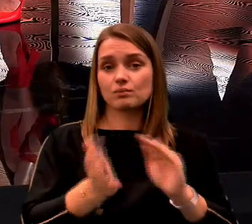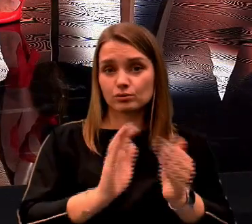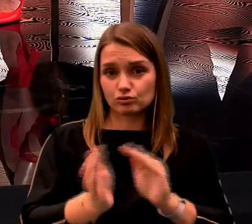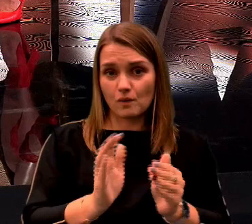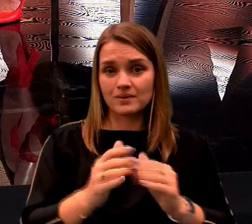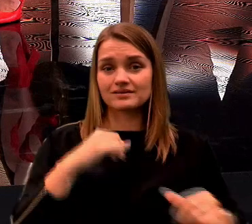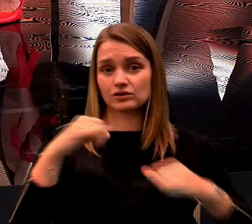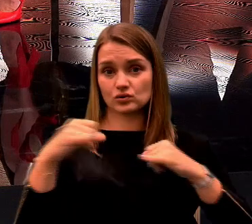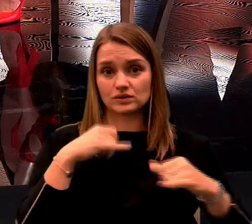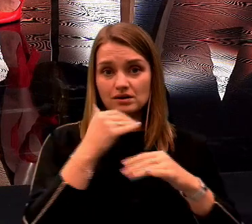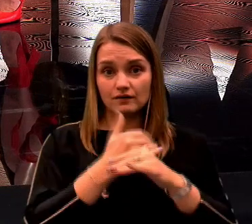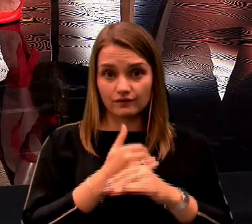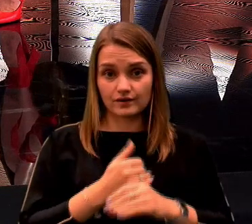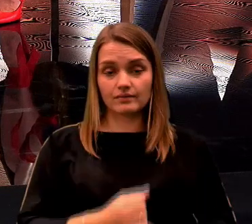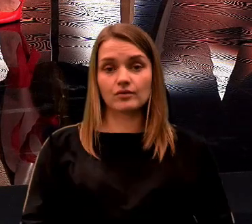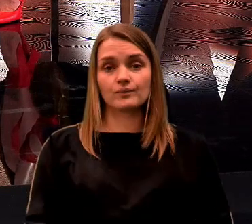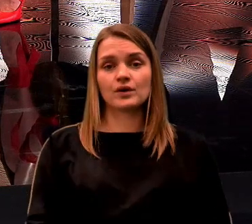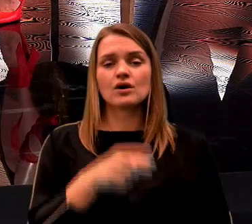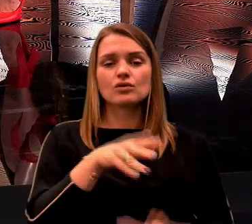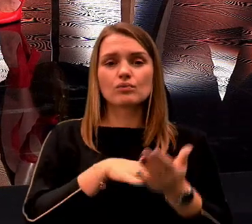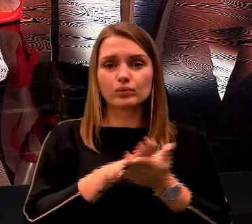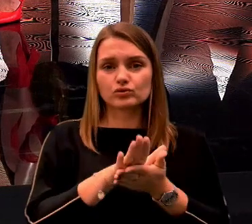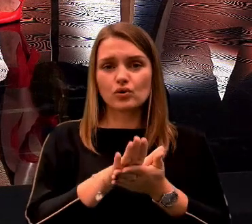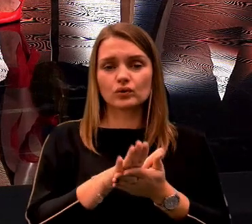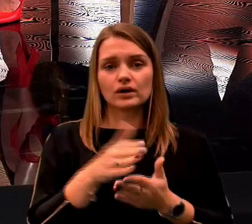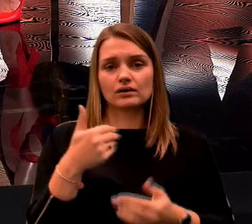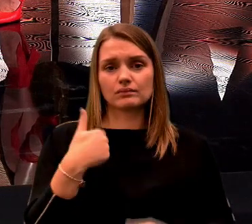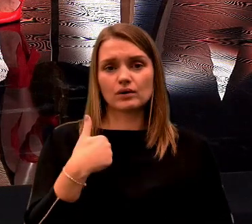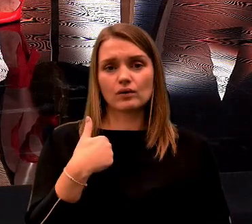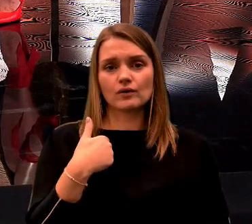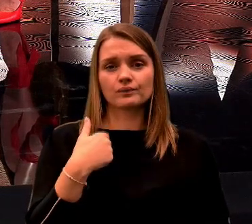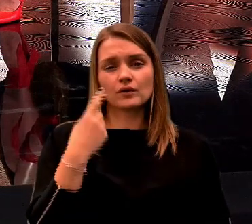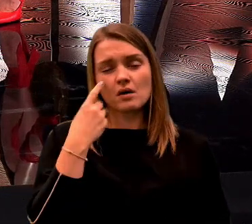sposobu zarządzania. I to mi mniej więcej ten początek zajął te